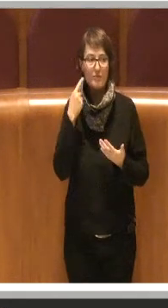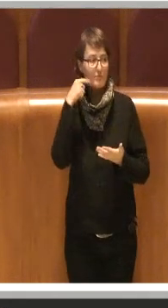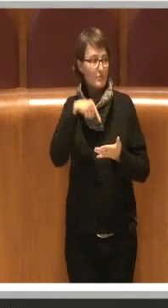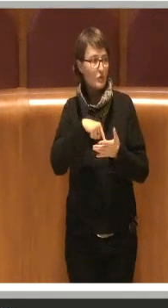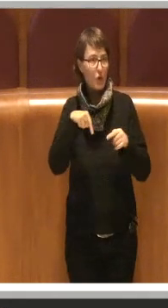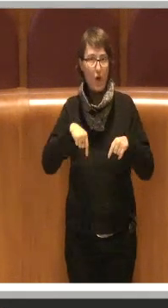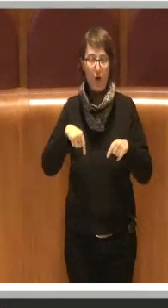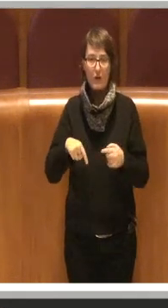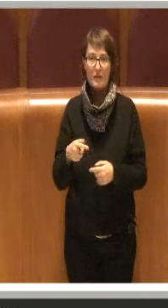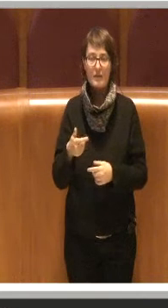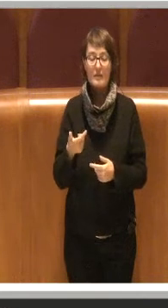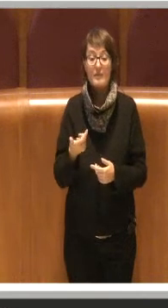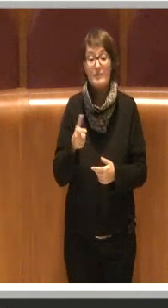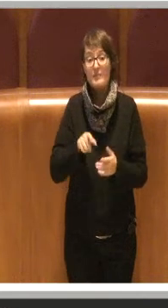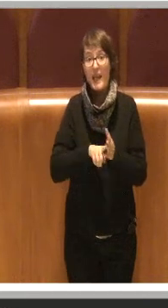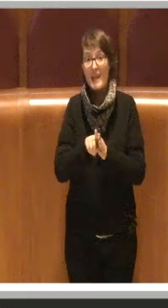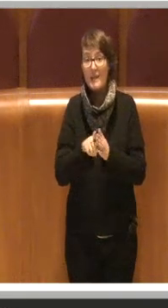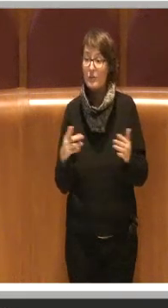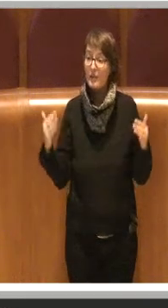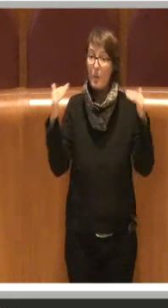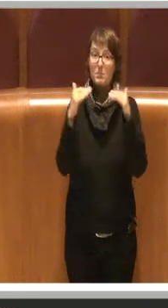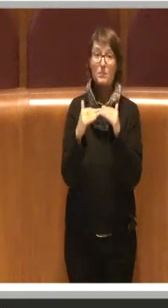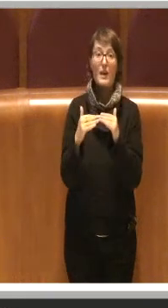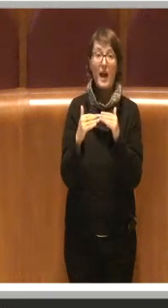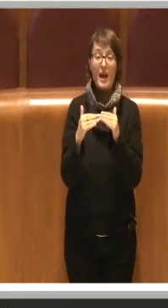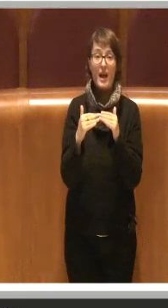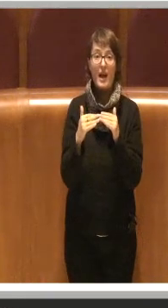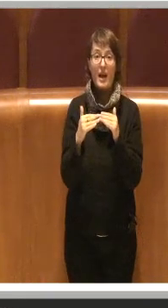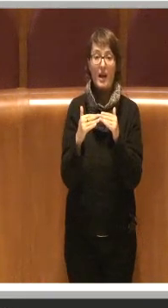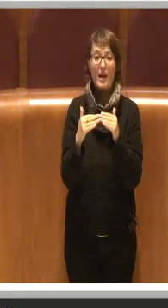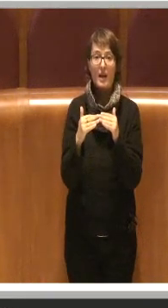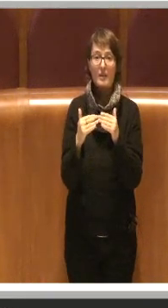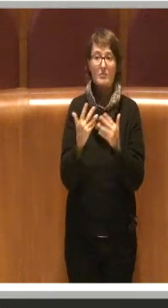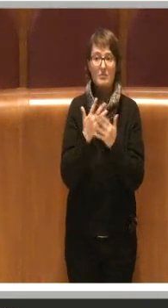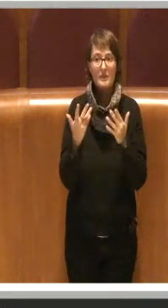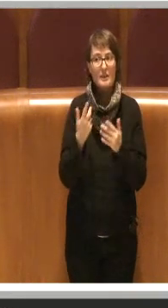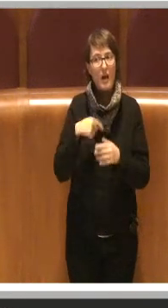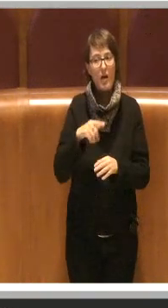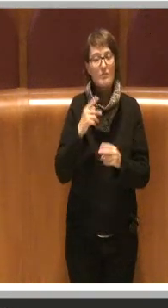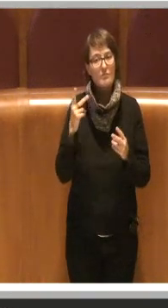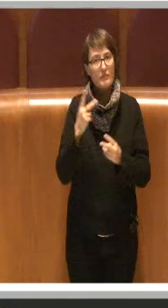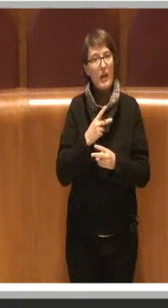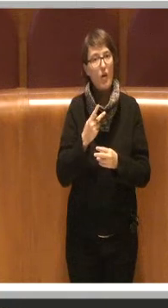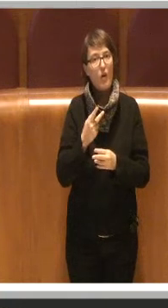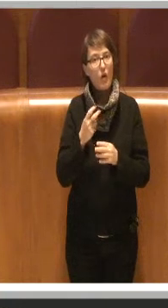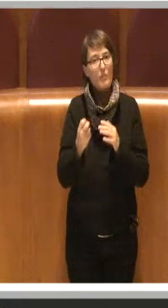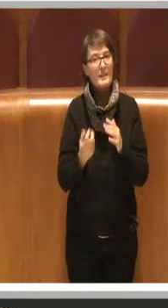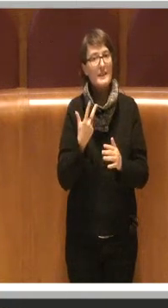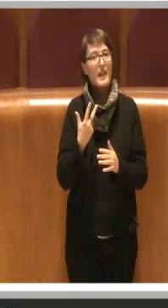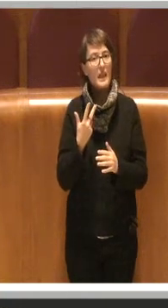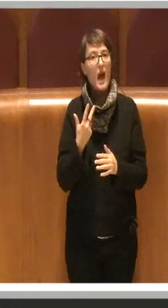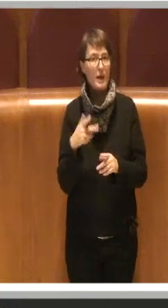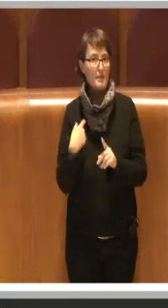Il risultato del pareggio ovviamente è stato per noi un ottimo segnale e ci teniamo a ringraziare intanto davvero